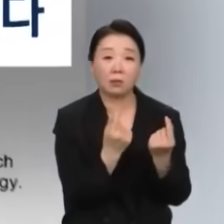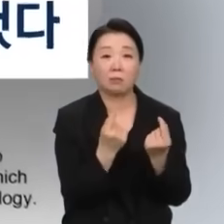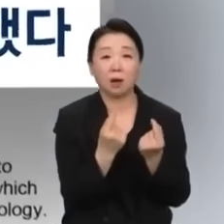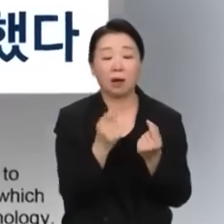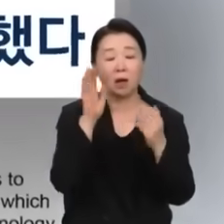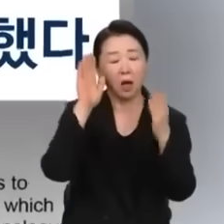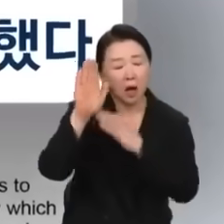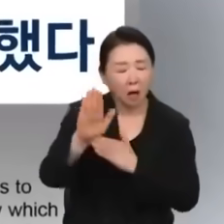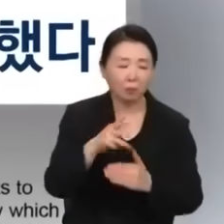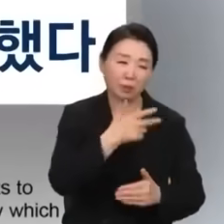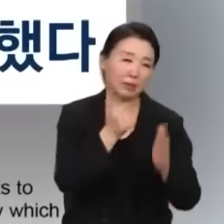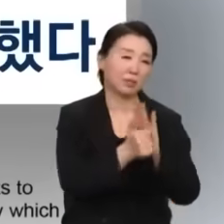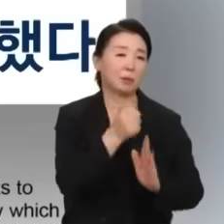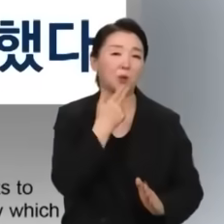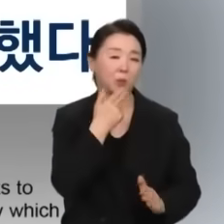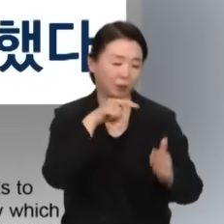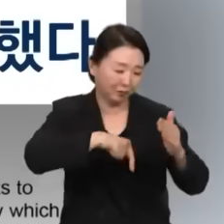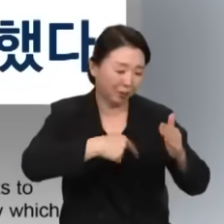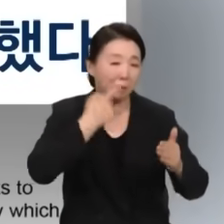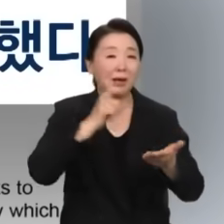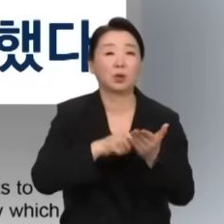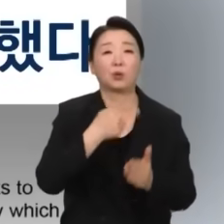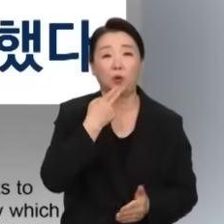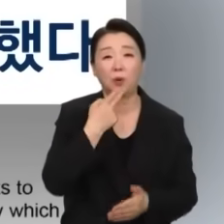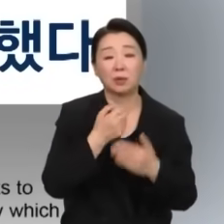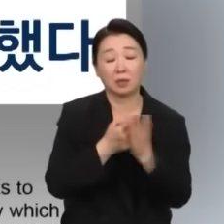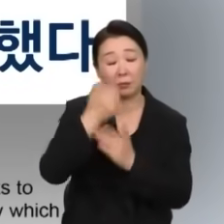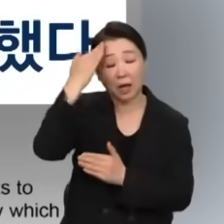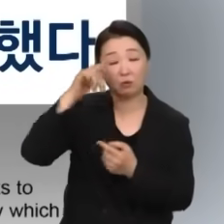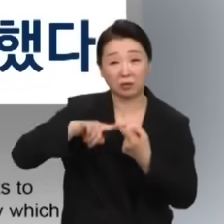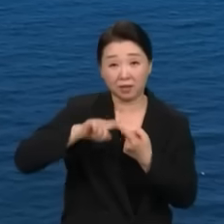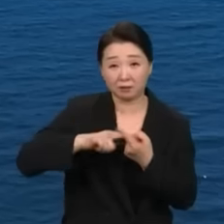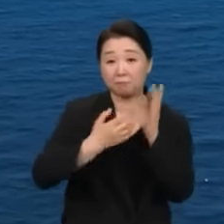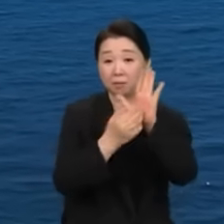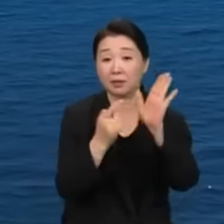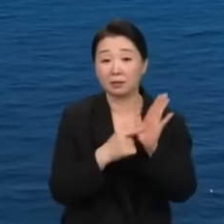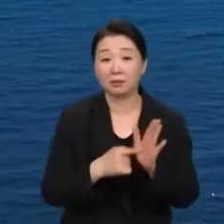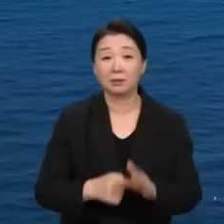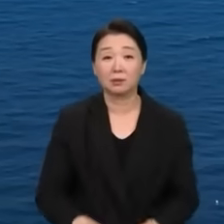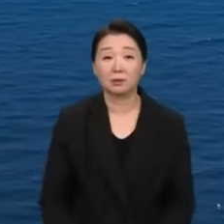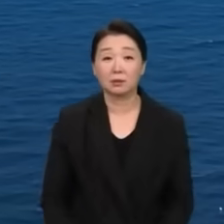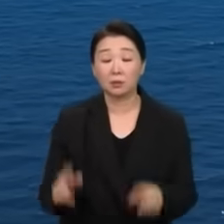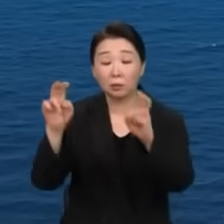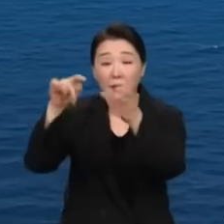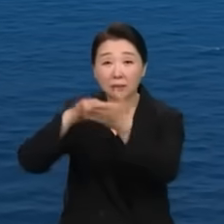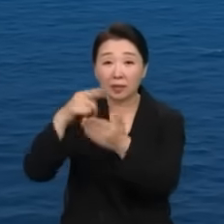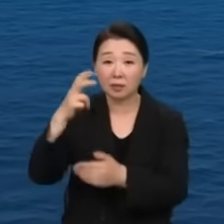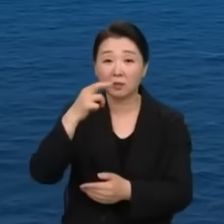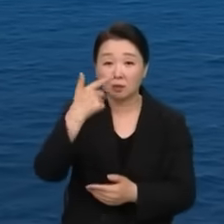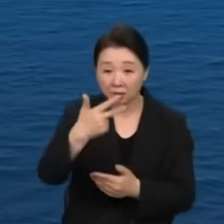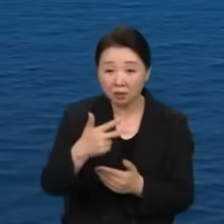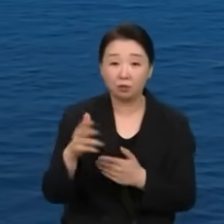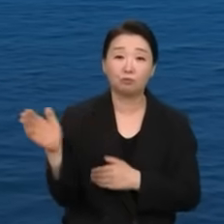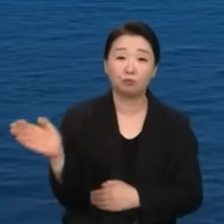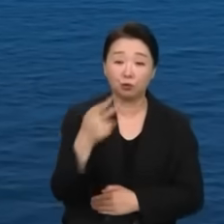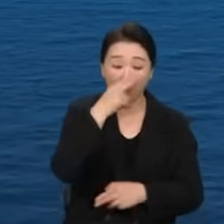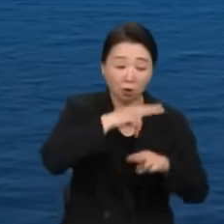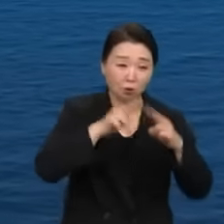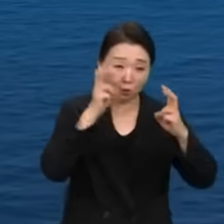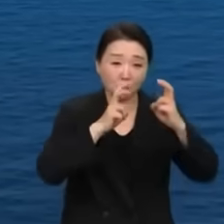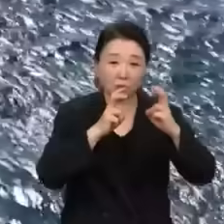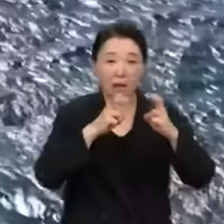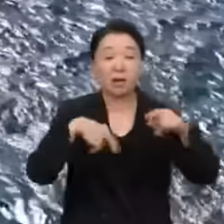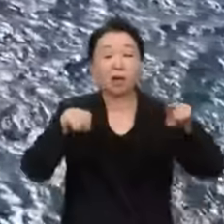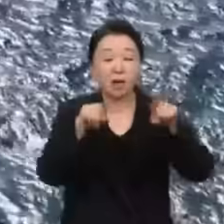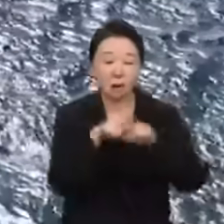이상 장성이 없는 광구에서 철수했다 한국을 언급합니다 우드 사이드는 지난 2007년부터 석유공사와 공동